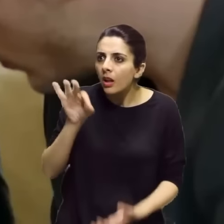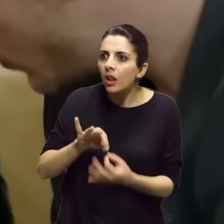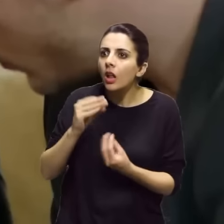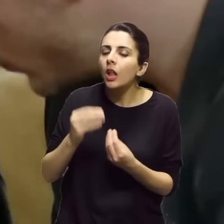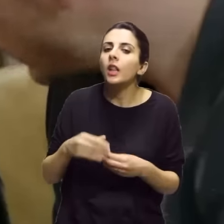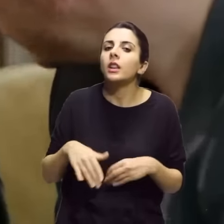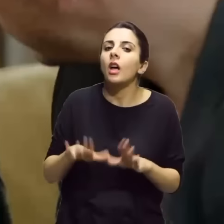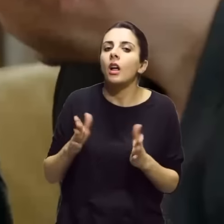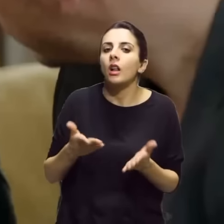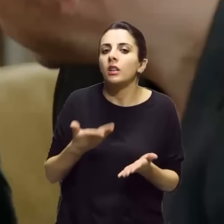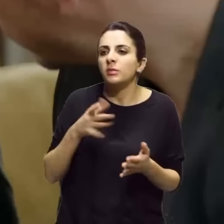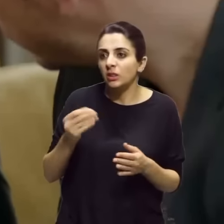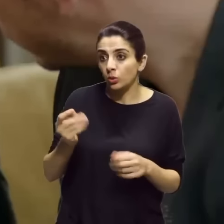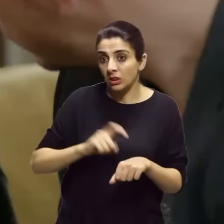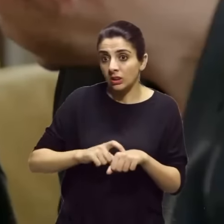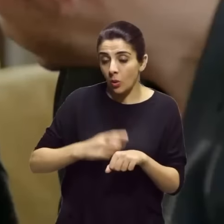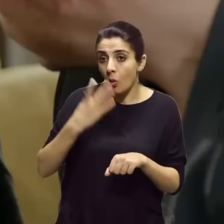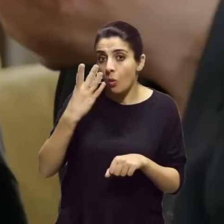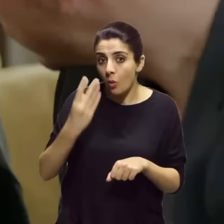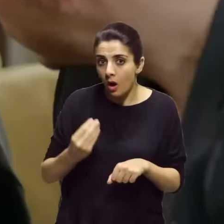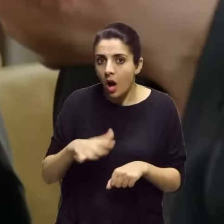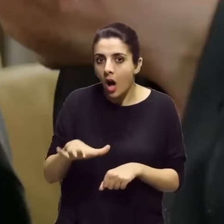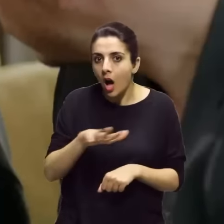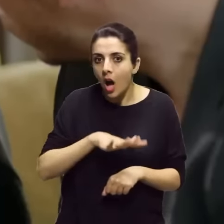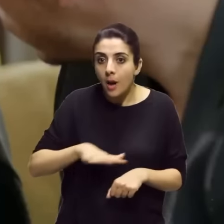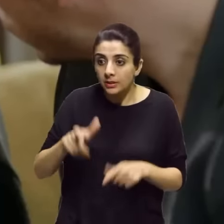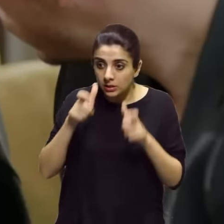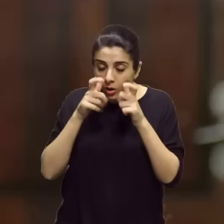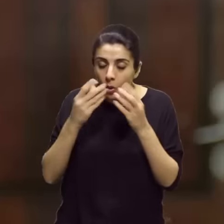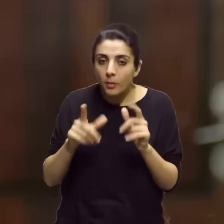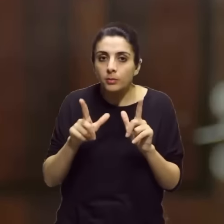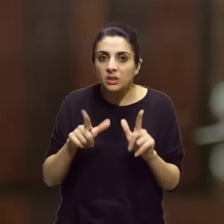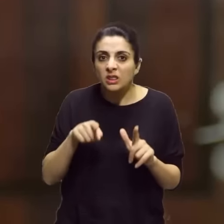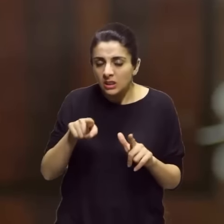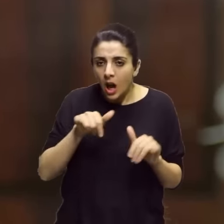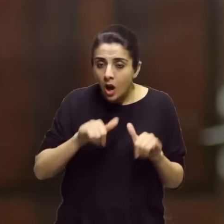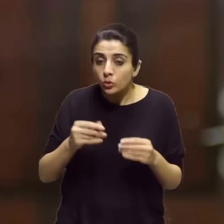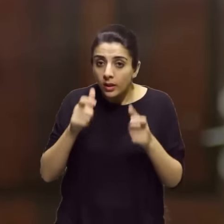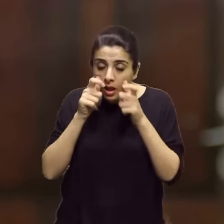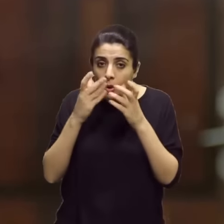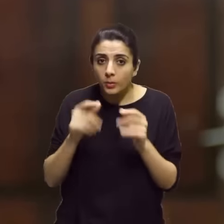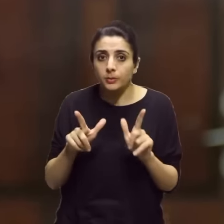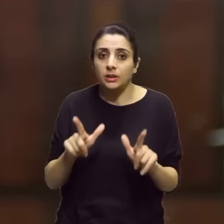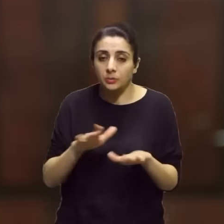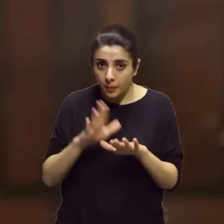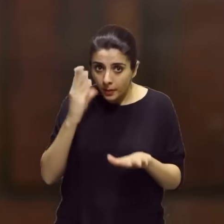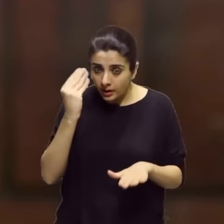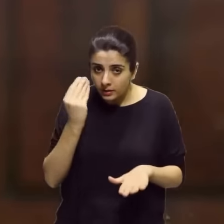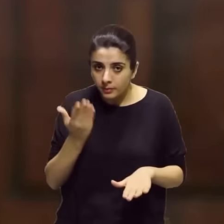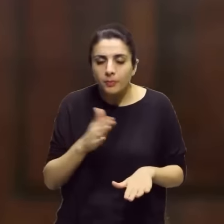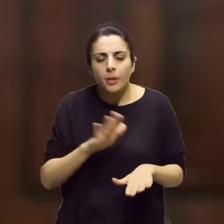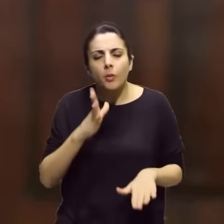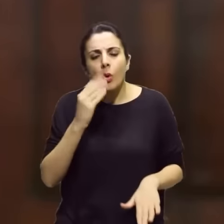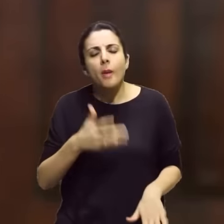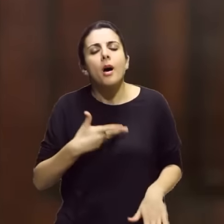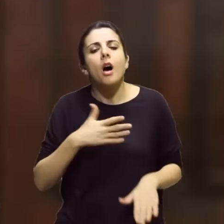değil. Şimdi de iyice sinirlenecek. Hepimizin tetikte olması lazım. Yani sizin de çok dikkatli olmamız lazım, anladın mı?